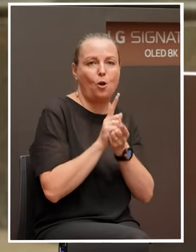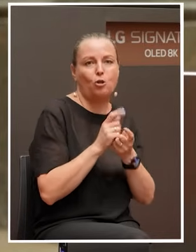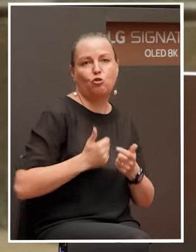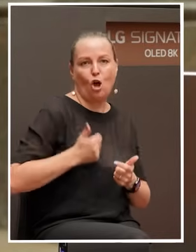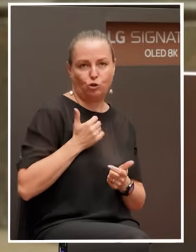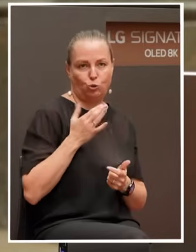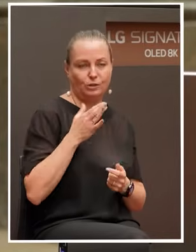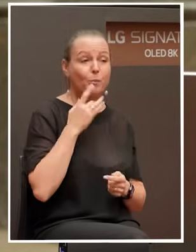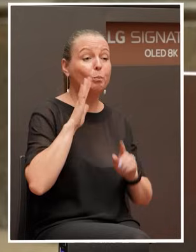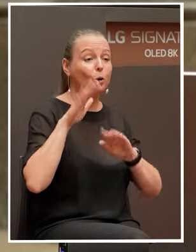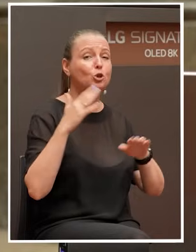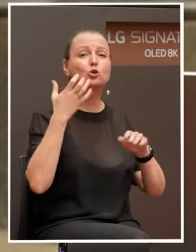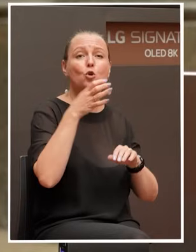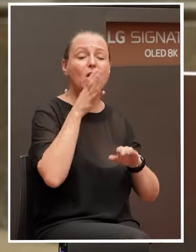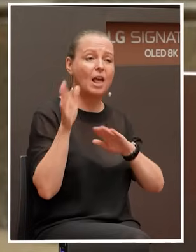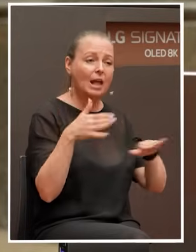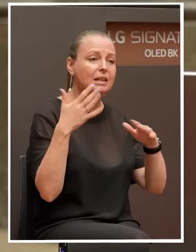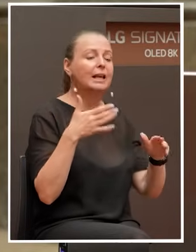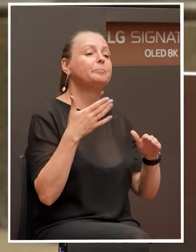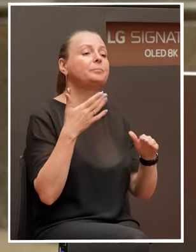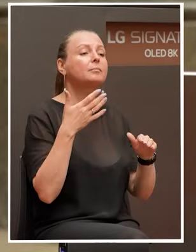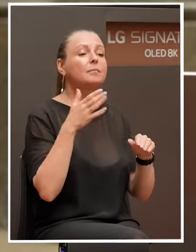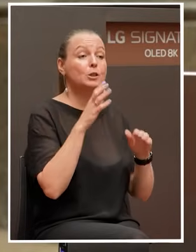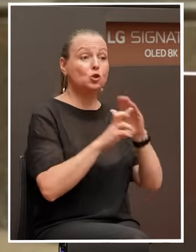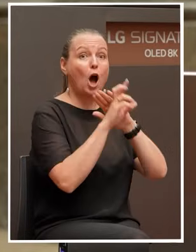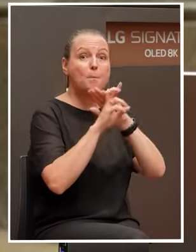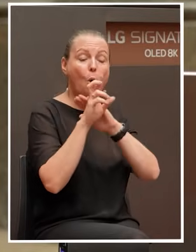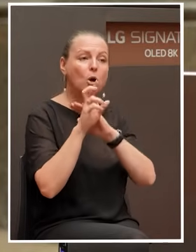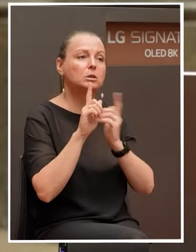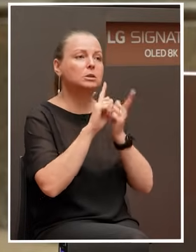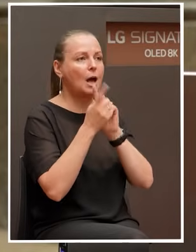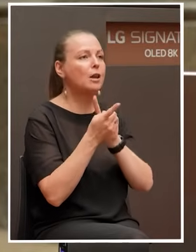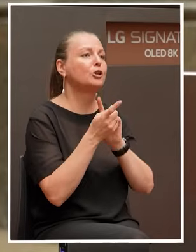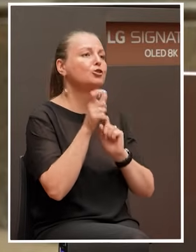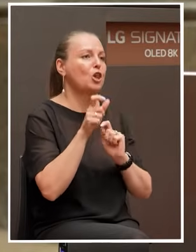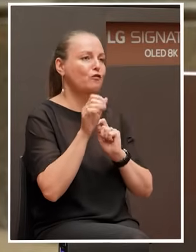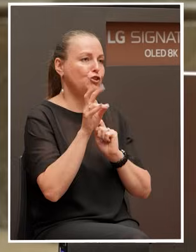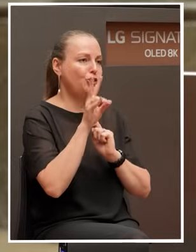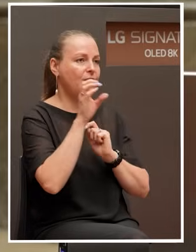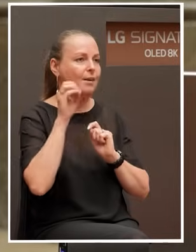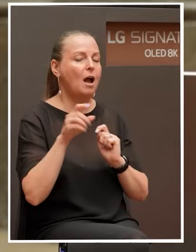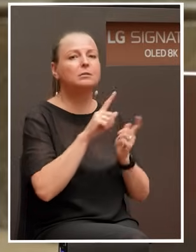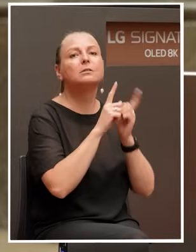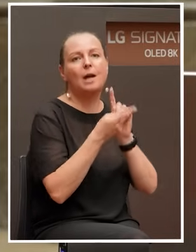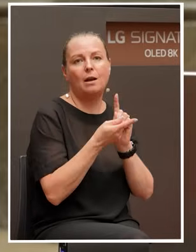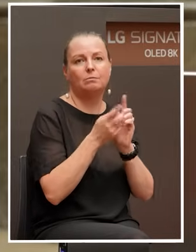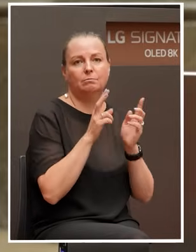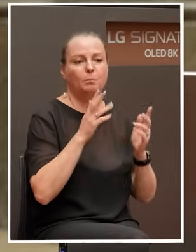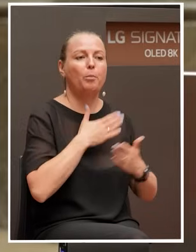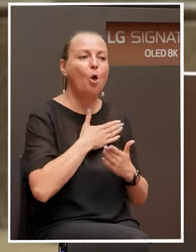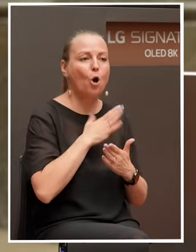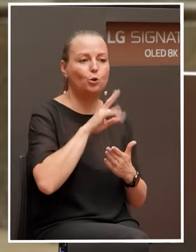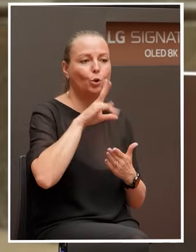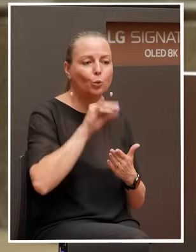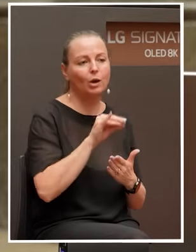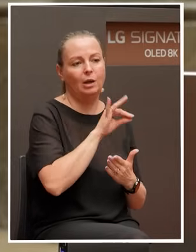После столетий мистических устремлений масс соборы стали человечными, они стали плотью и